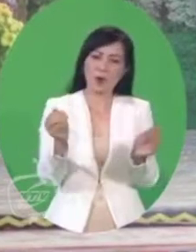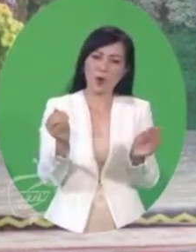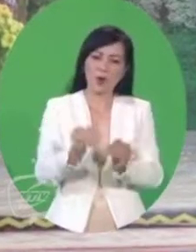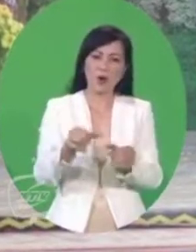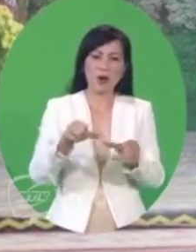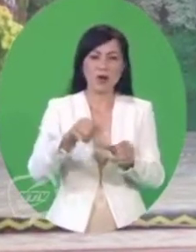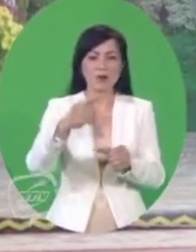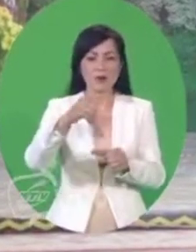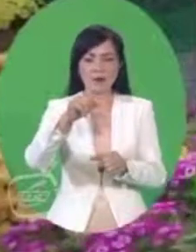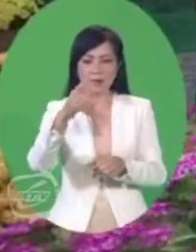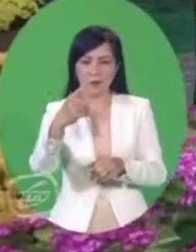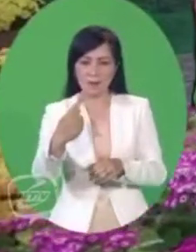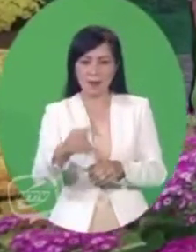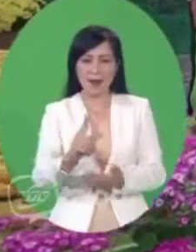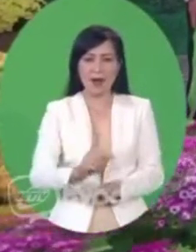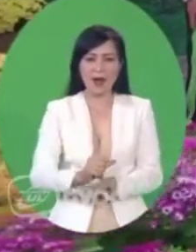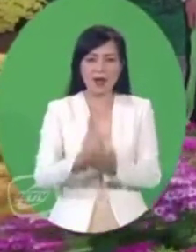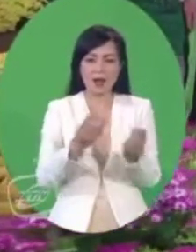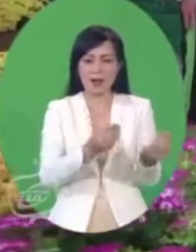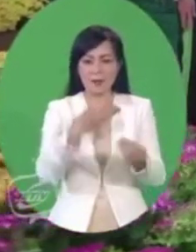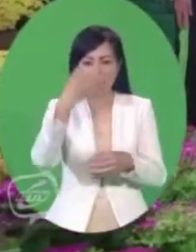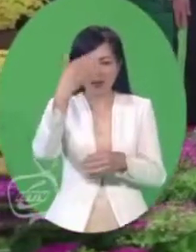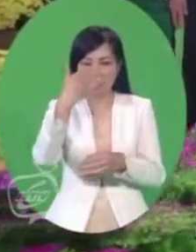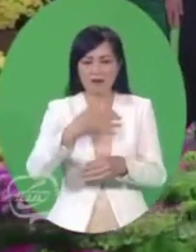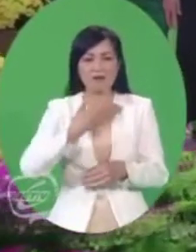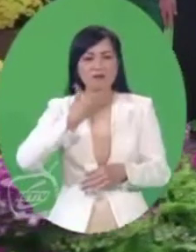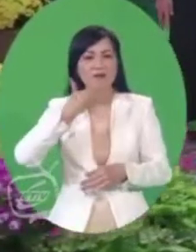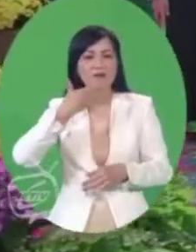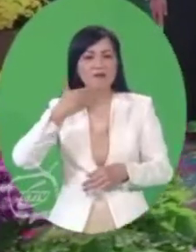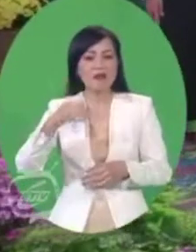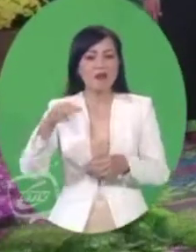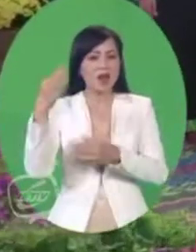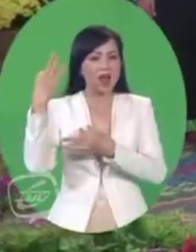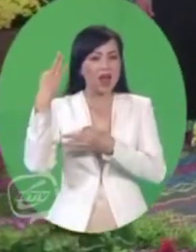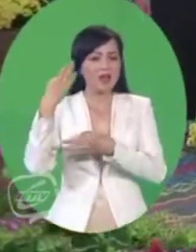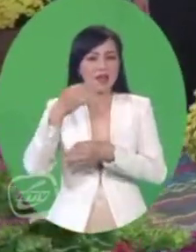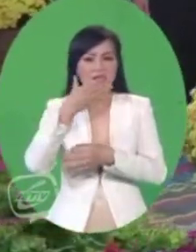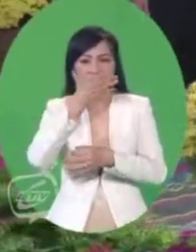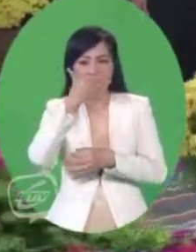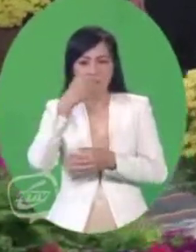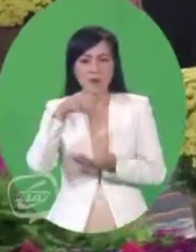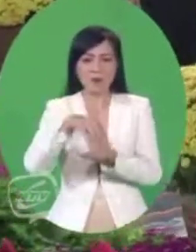tại Fansipan. Lễ hội đem đến những trải nghiệm độc đáo của Tết truyền thống đặc trưng vùng cao.